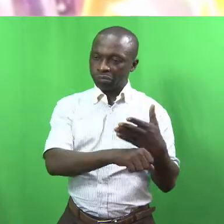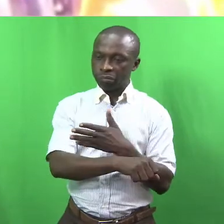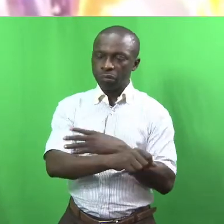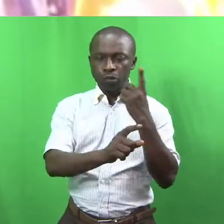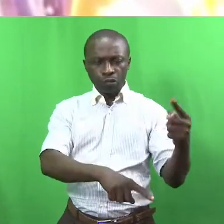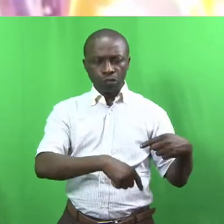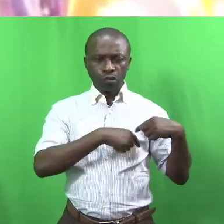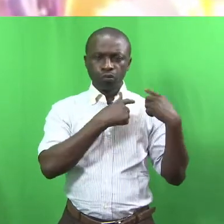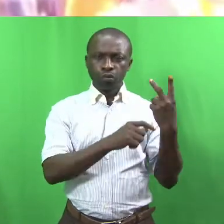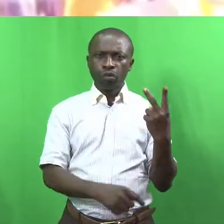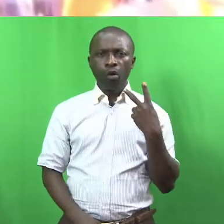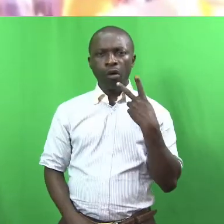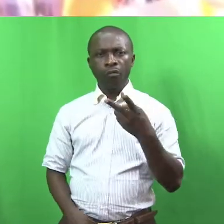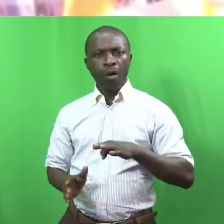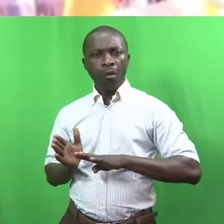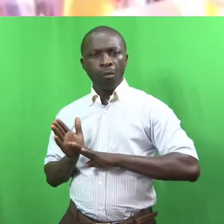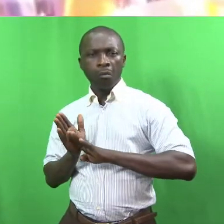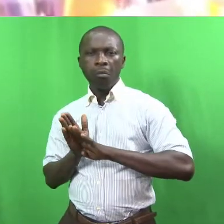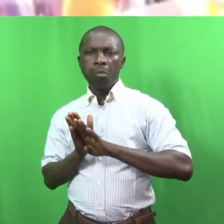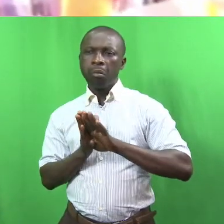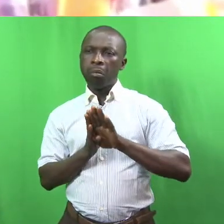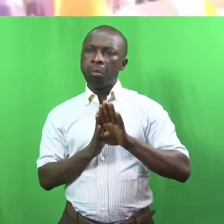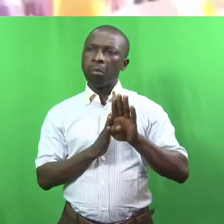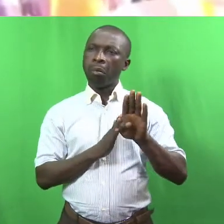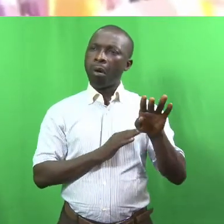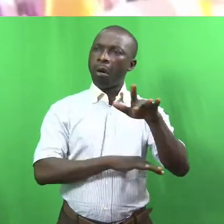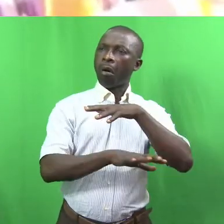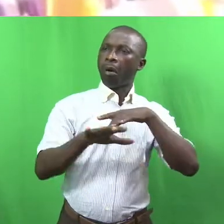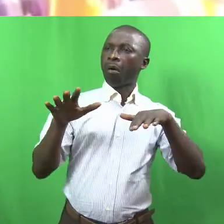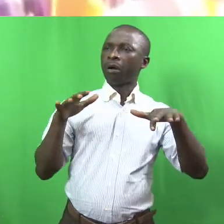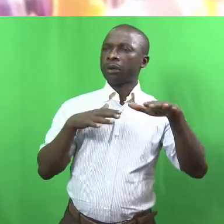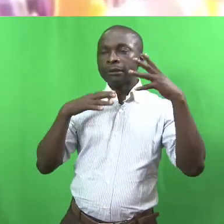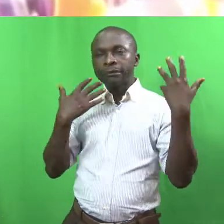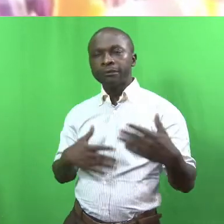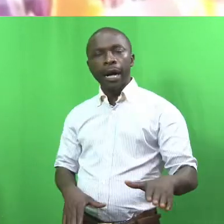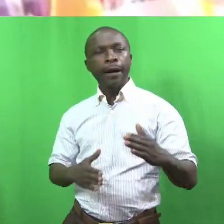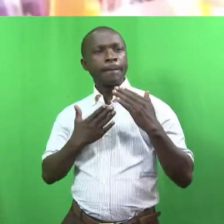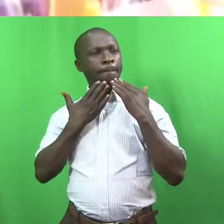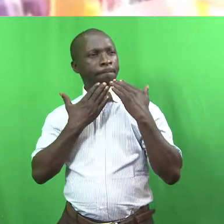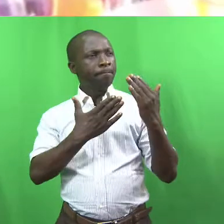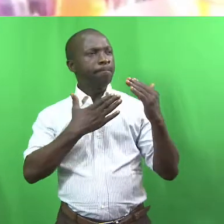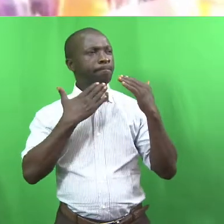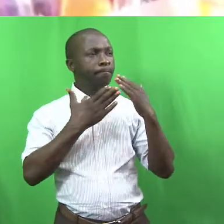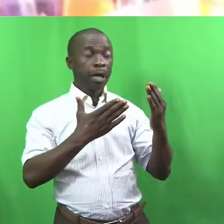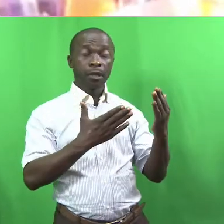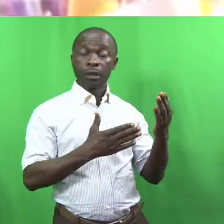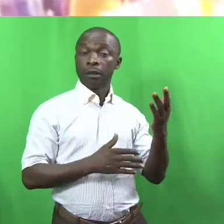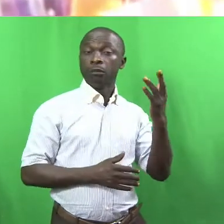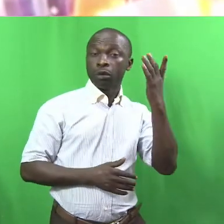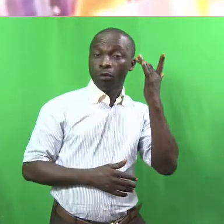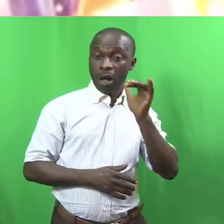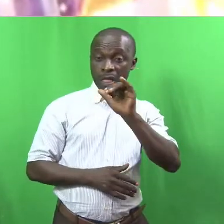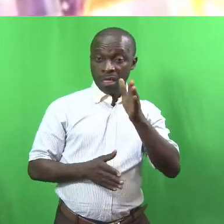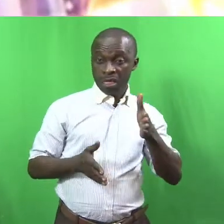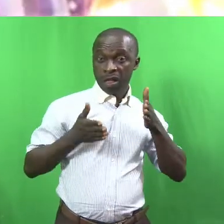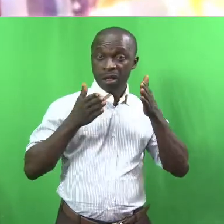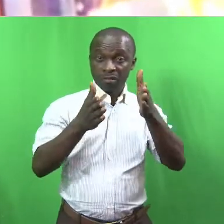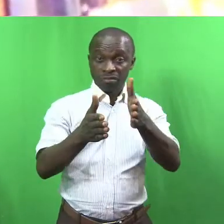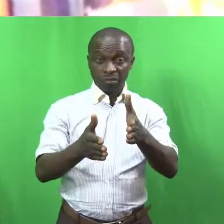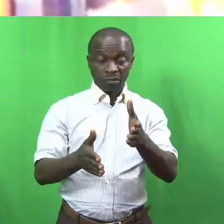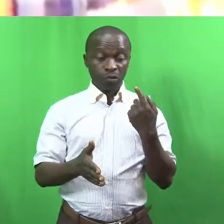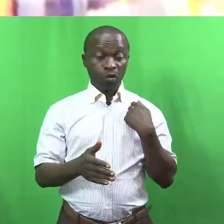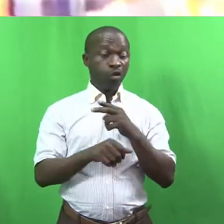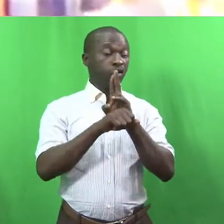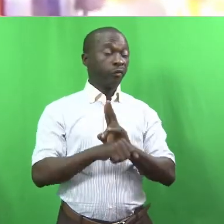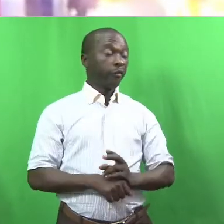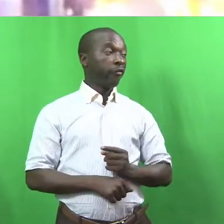que les travaux soient exécutés. Et nous voulons dire merci grandement parce que cette route va desservir Bangoulap et toute